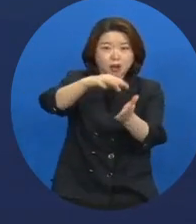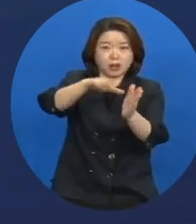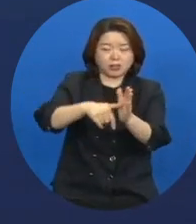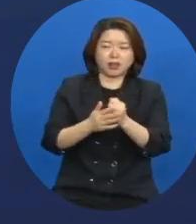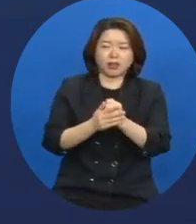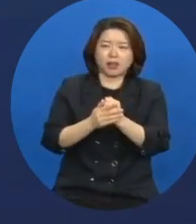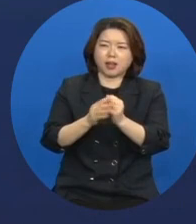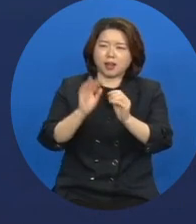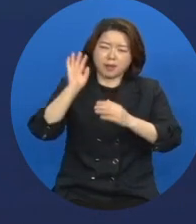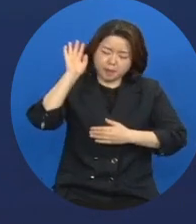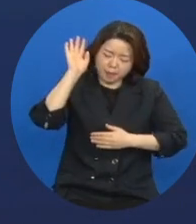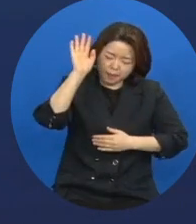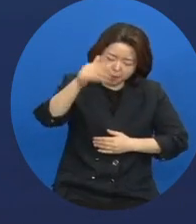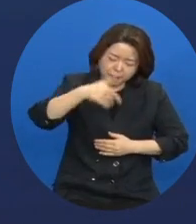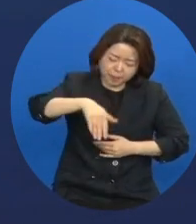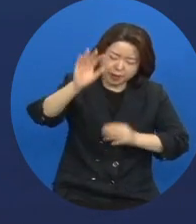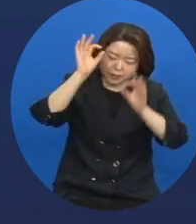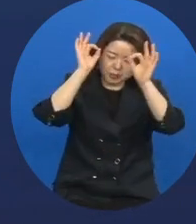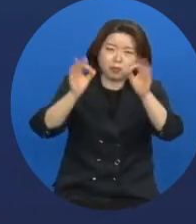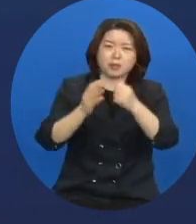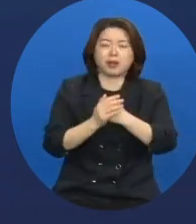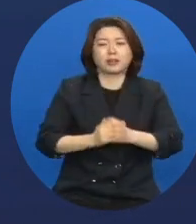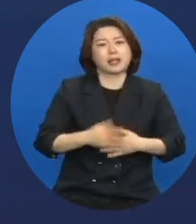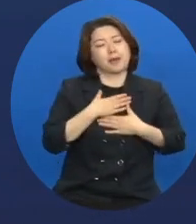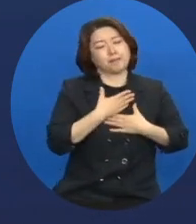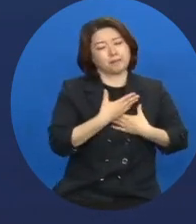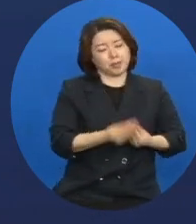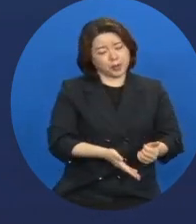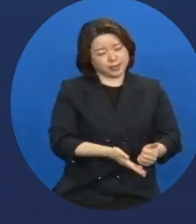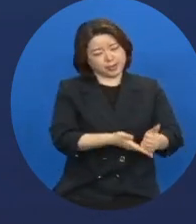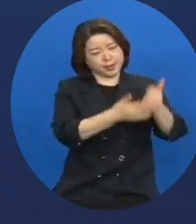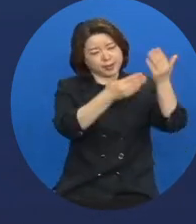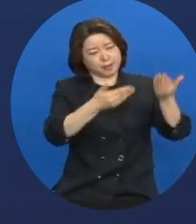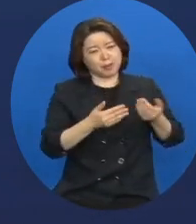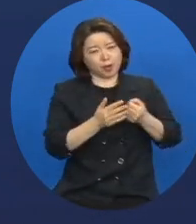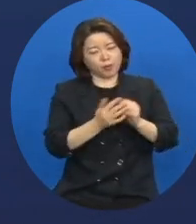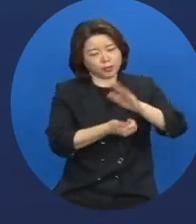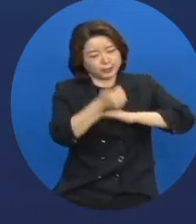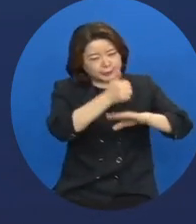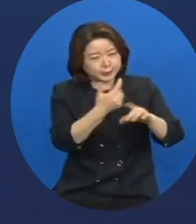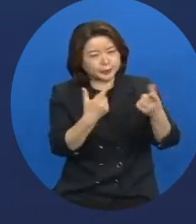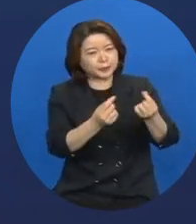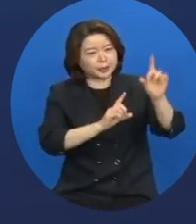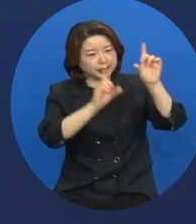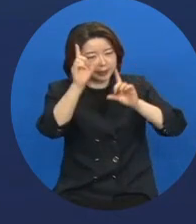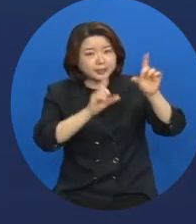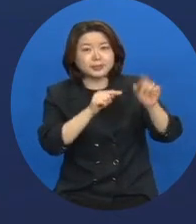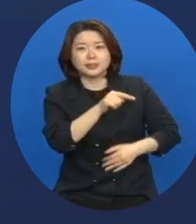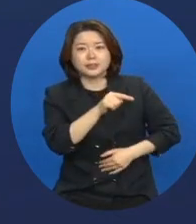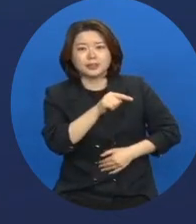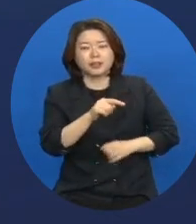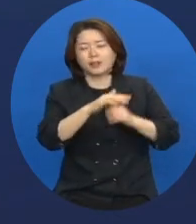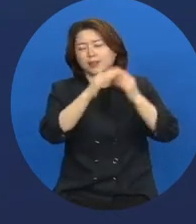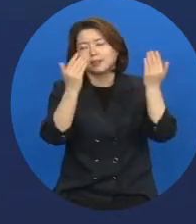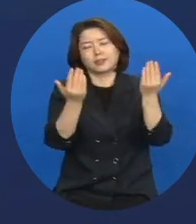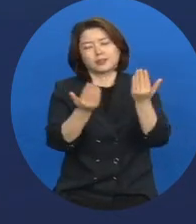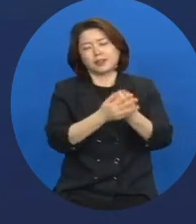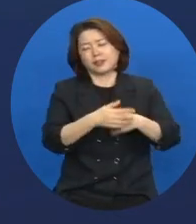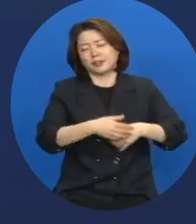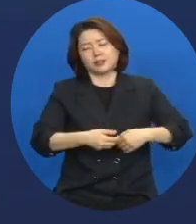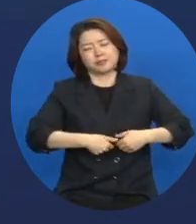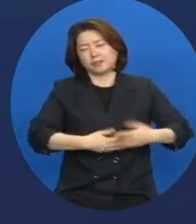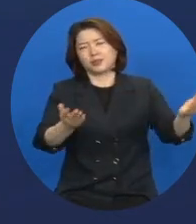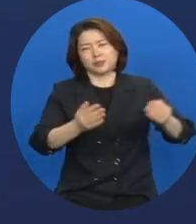그때 가보면 편안하고 대접받고 성공한 것 같고 그게 다 소용이 없다는